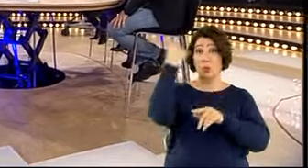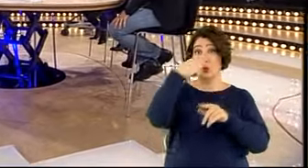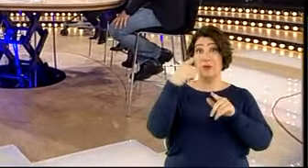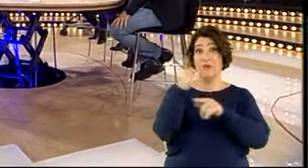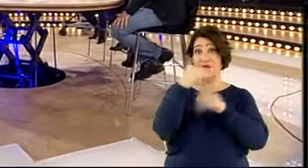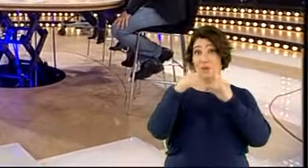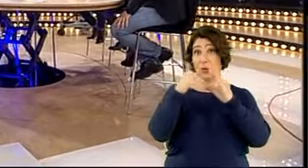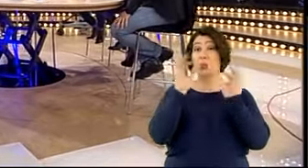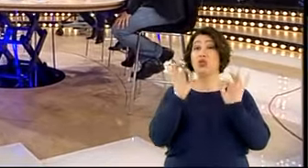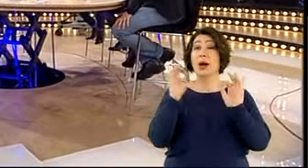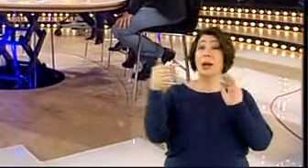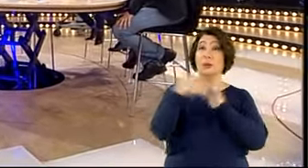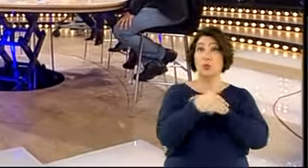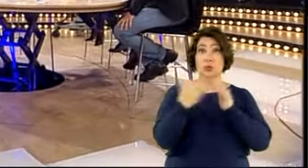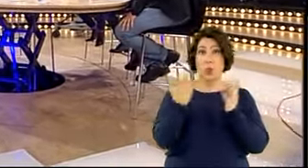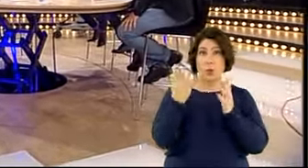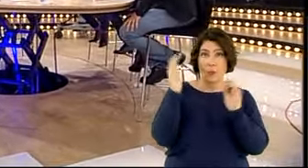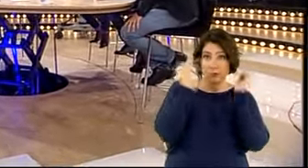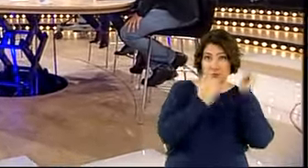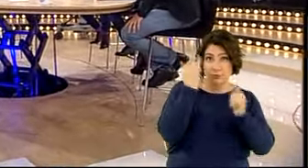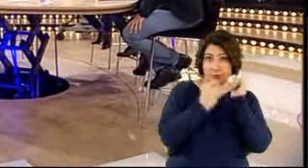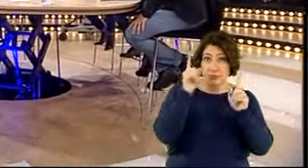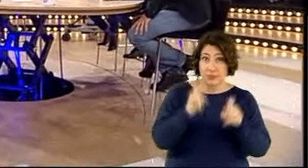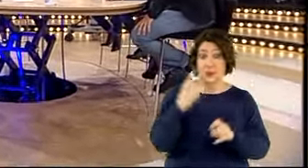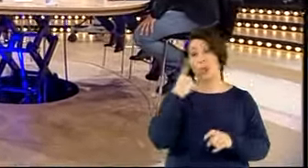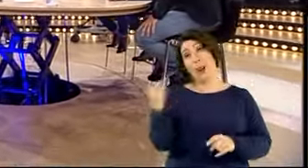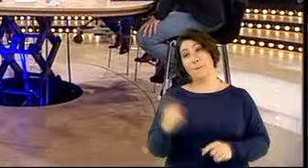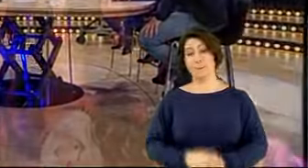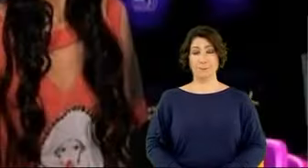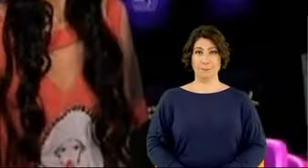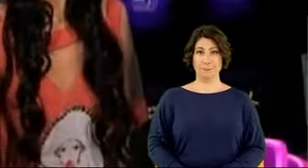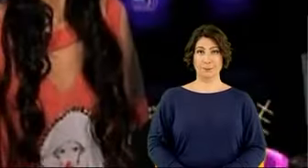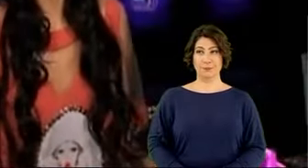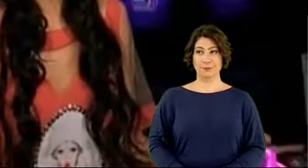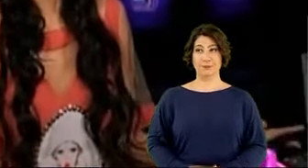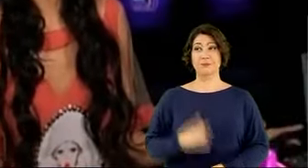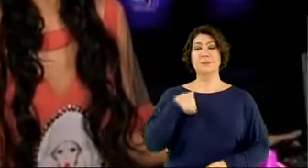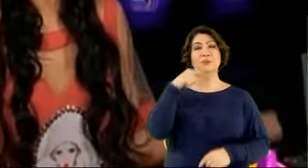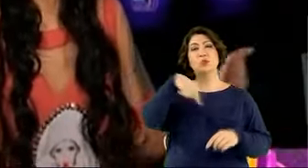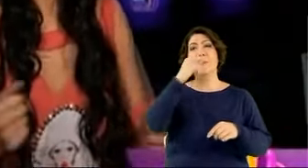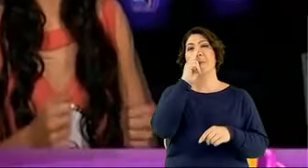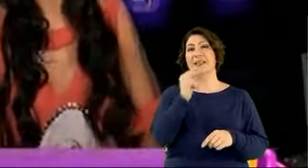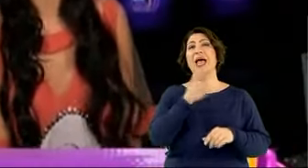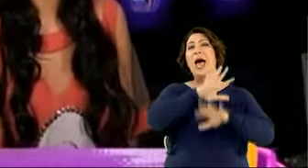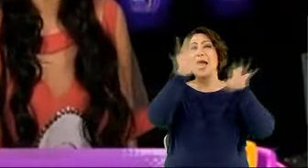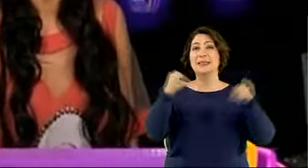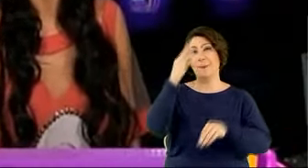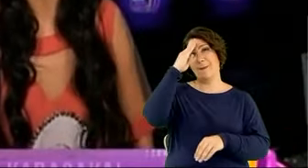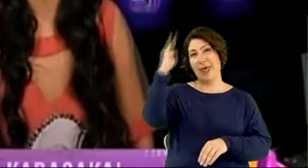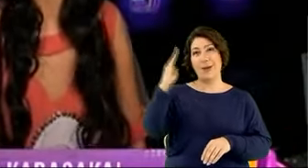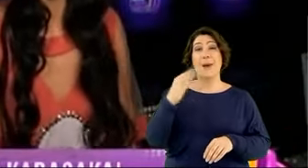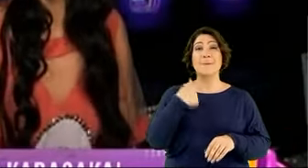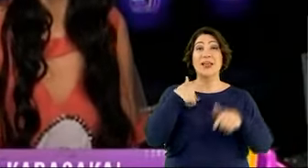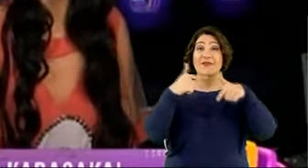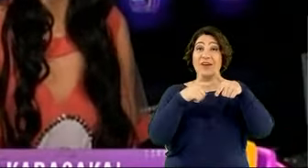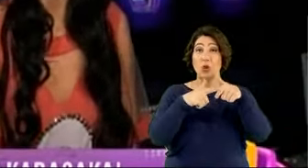mutlaka girmesi lazım. Yani üzerine mi gidiliyor? Ne oluyor bu programda? Görelim. Biz bunu beğendikten herkese merhabalar. Ben